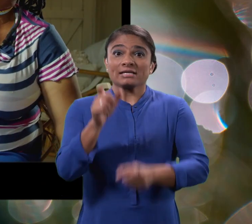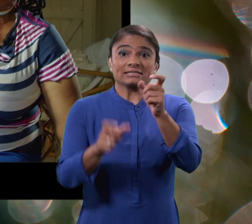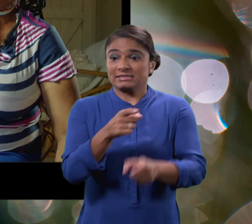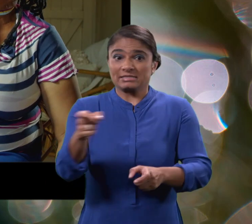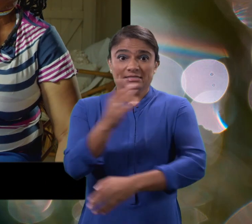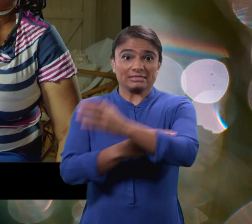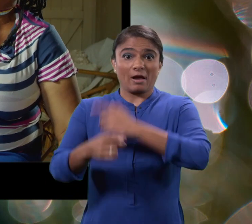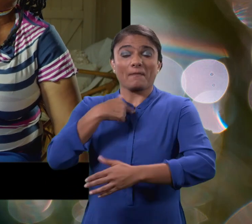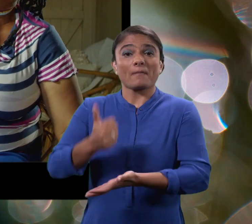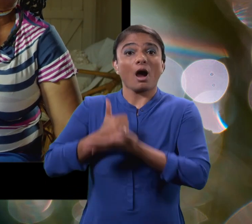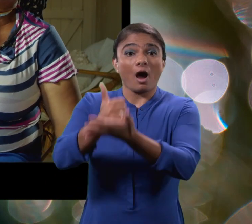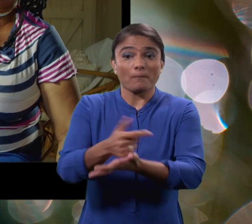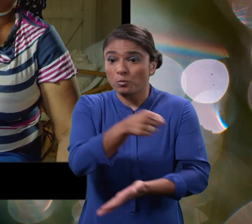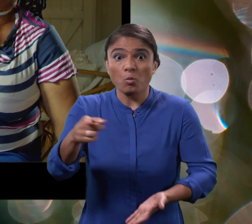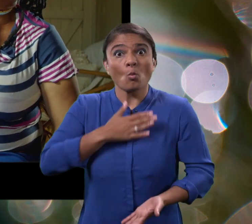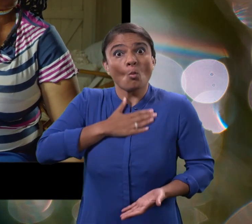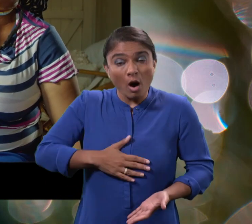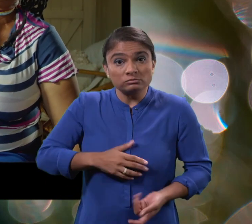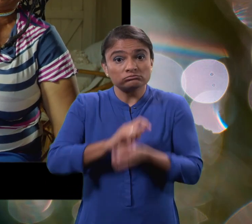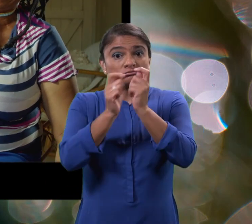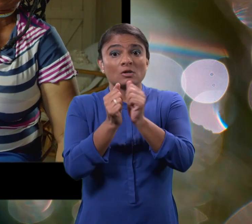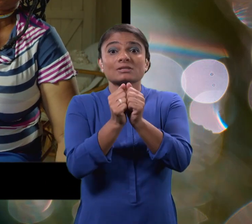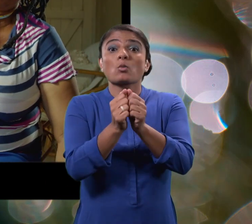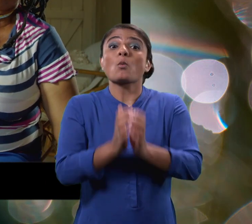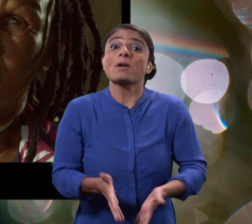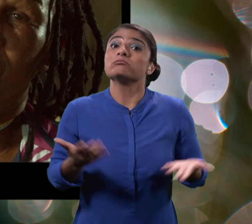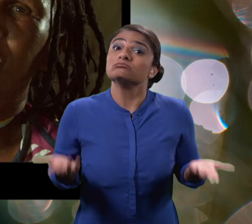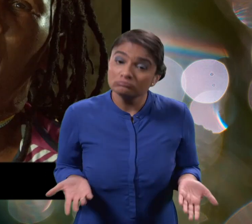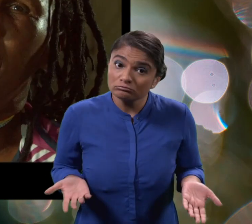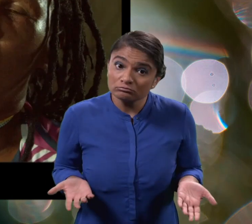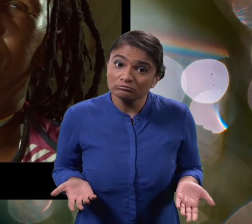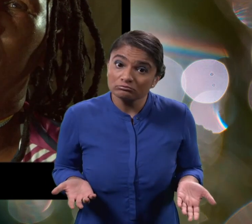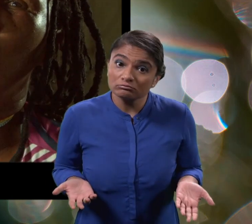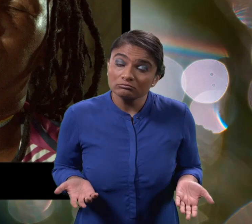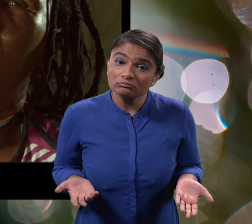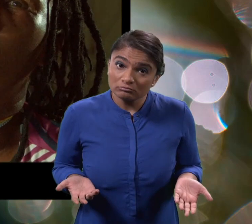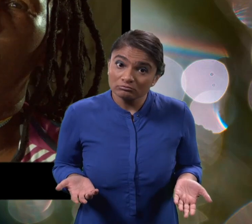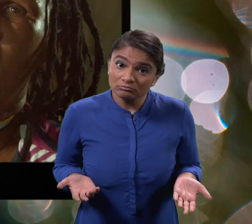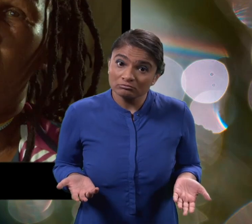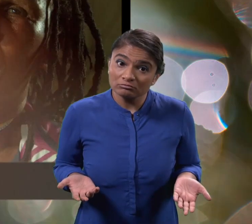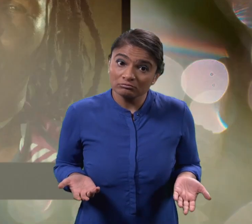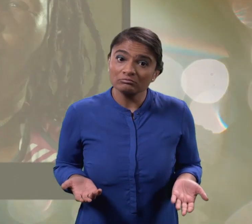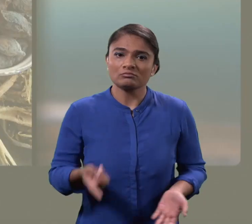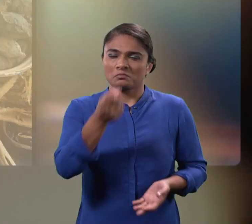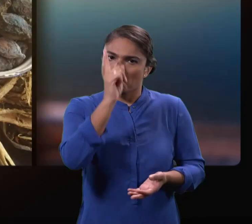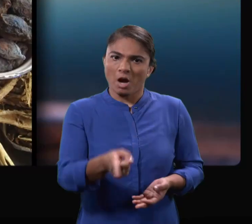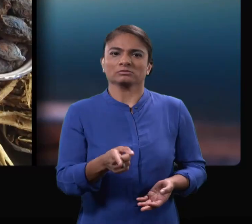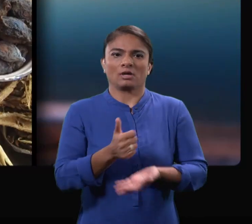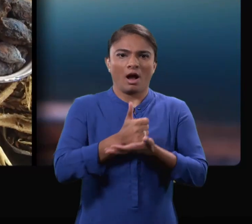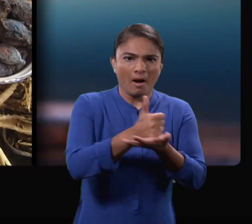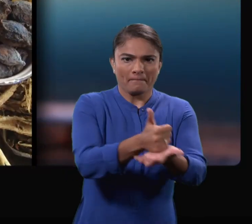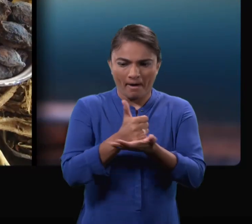Indlela endimkhathalela ngayo umntu onedisability, xana ngoku esenguye usangoma, mna